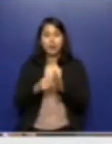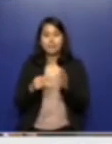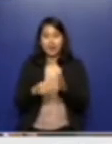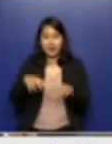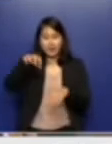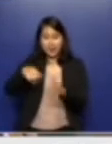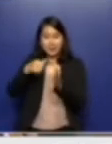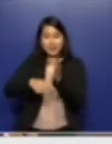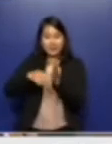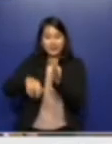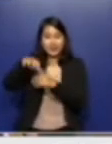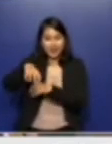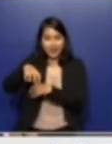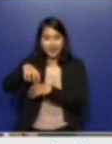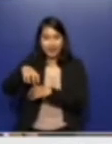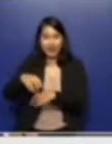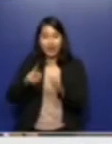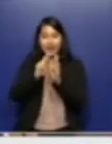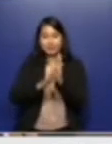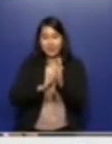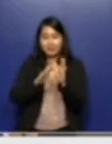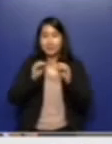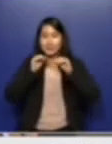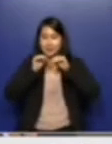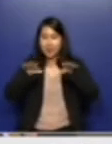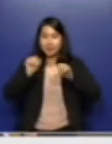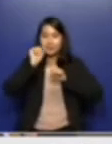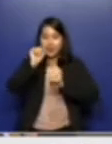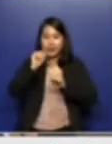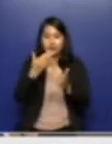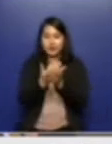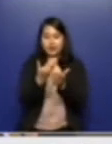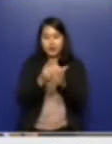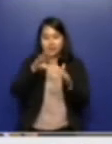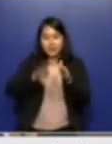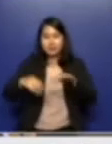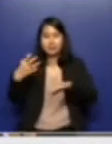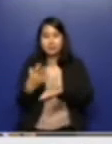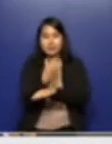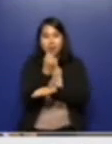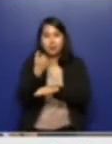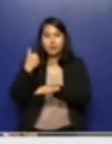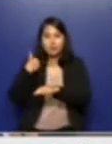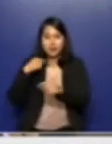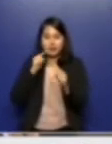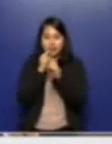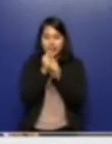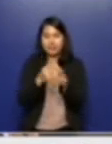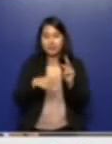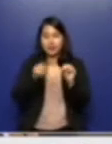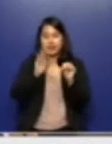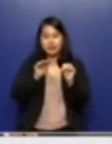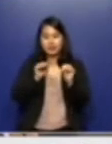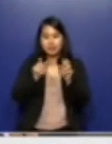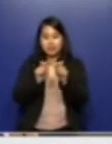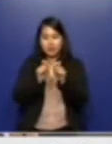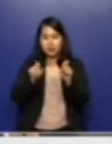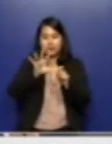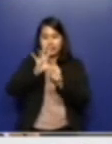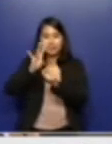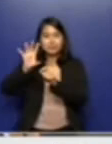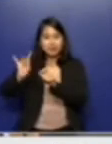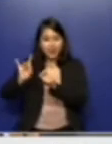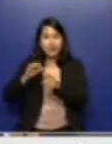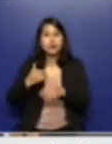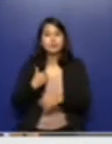ออกระเบียบมาใช้เรื่องการลดค่าใช้จ่ายเป็นการเหมาตามมาตรา40อนุ7อนุ8นะฮะโ